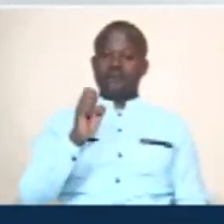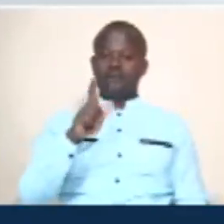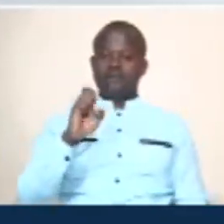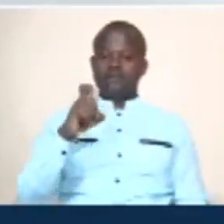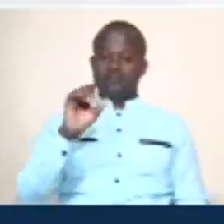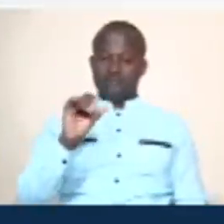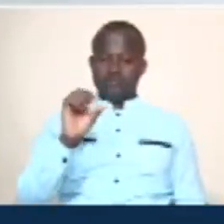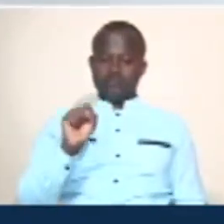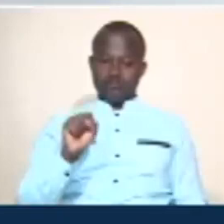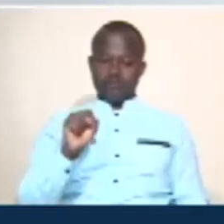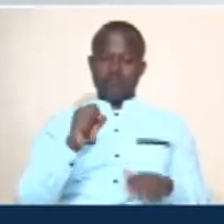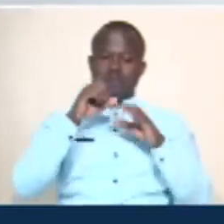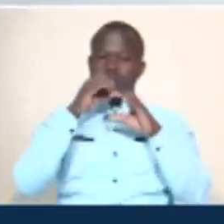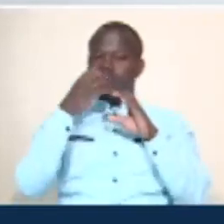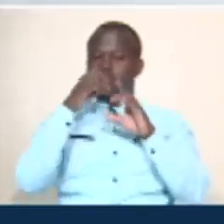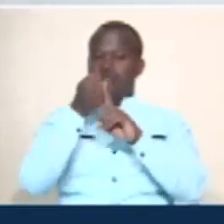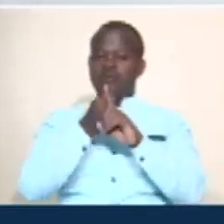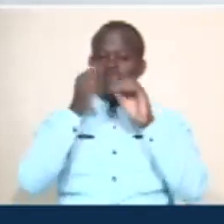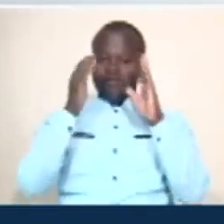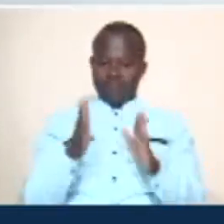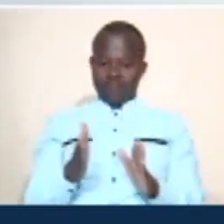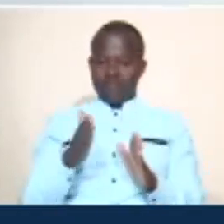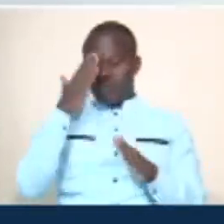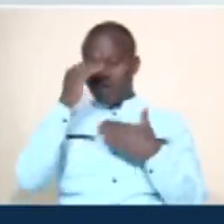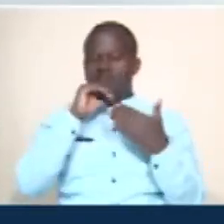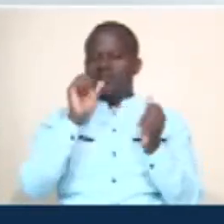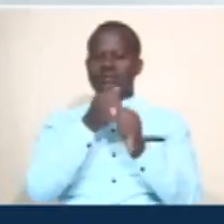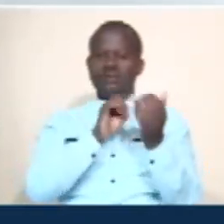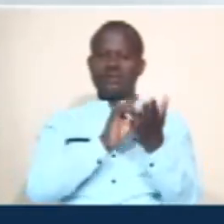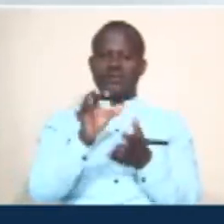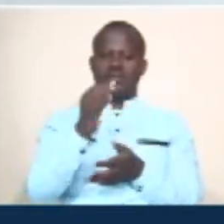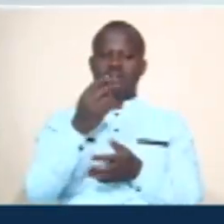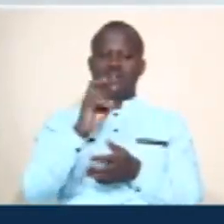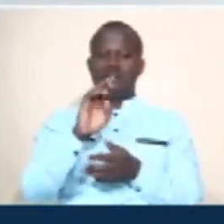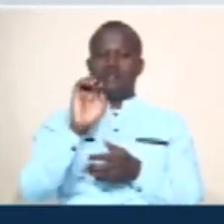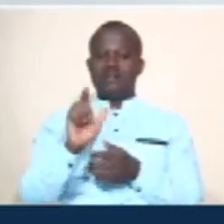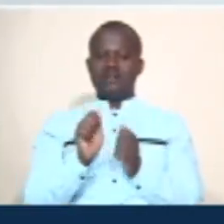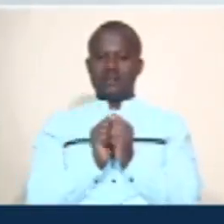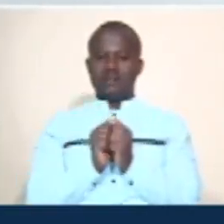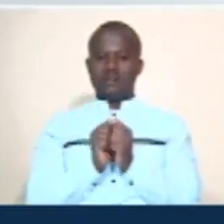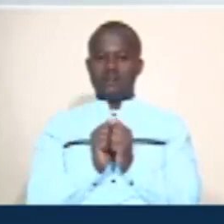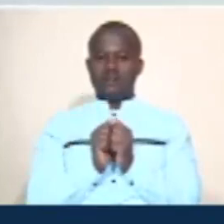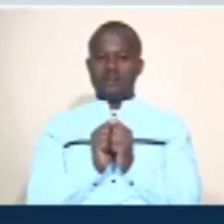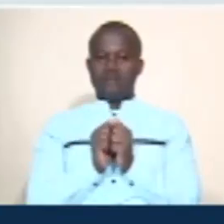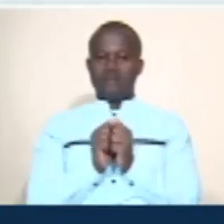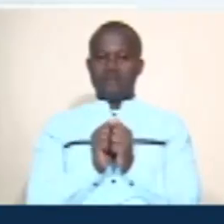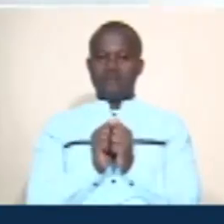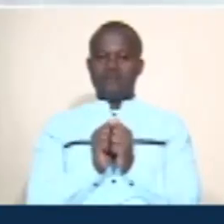pe. Birababaje kubera iki Kisekedi adashobora kwirukana FDL. Vous plaît, c'est grave.